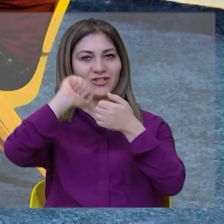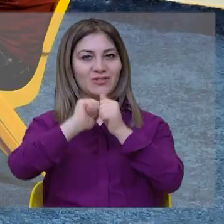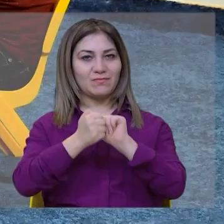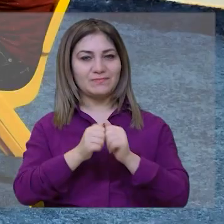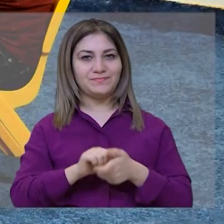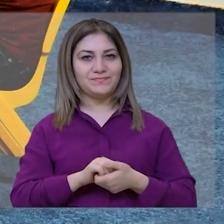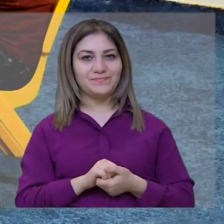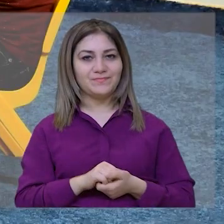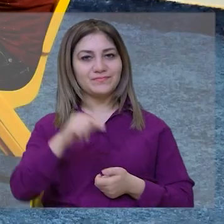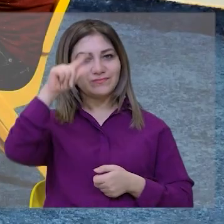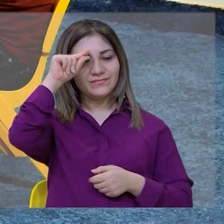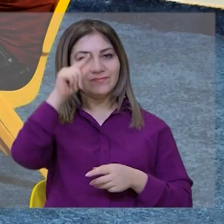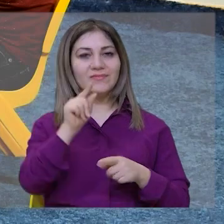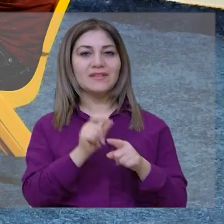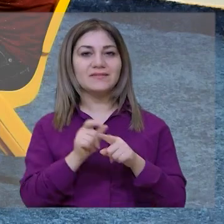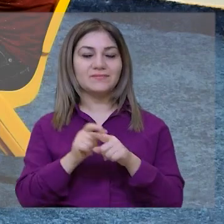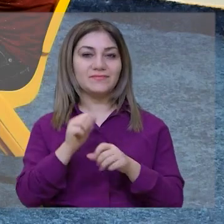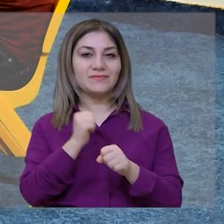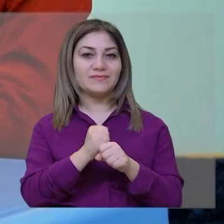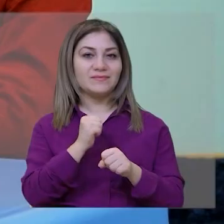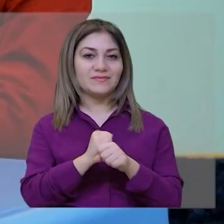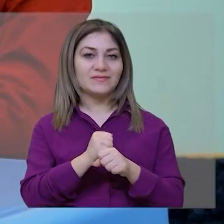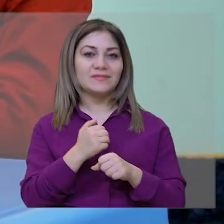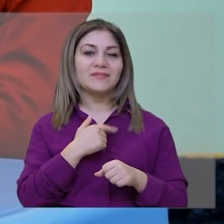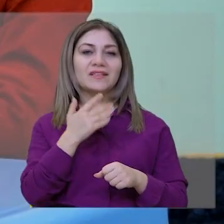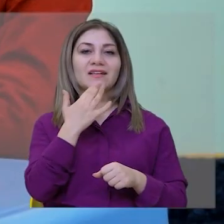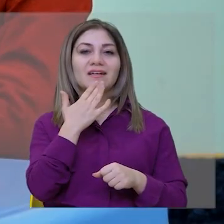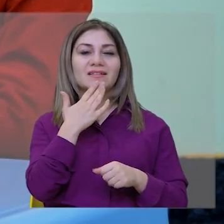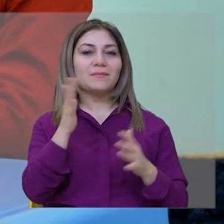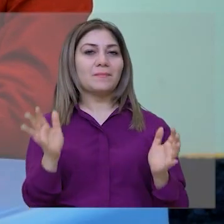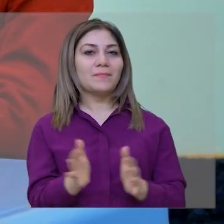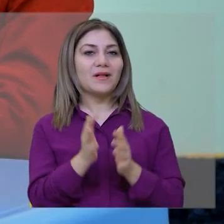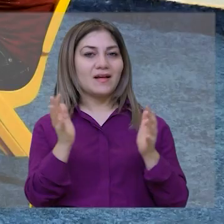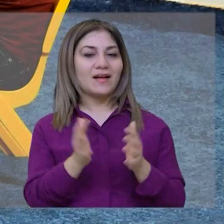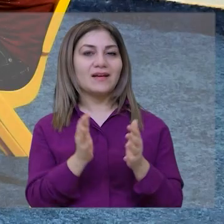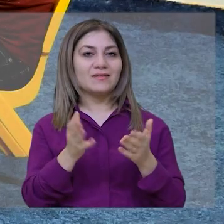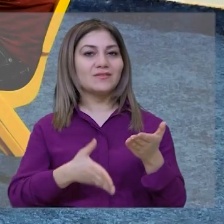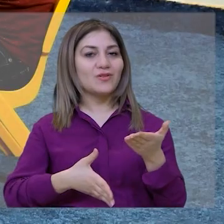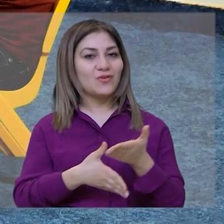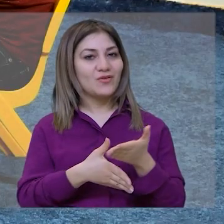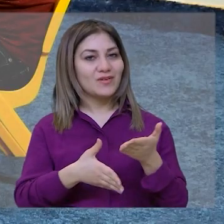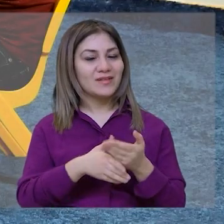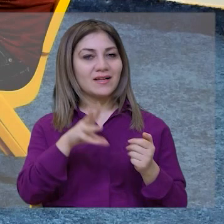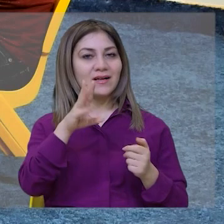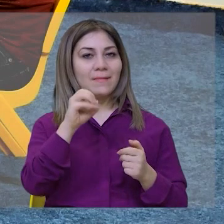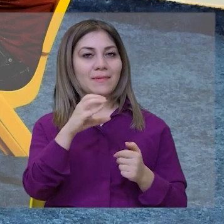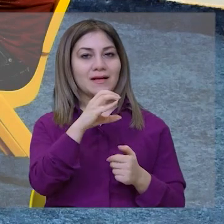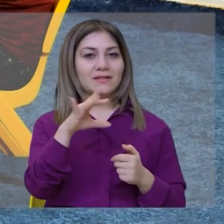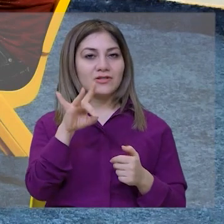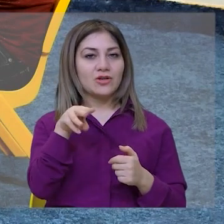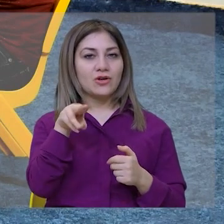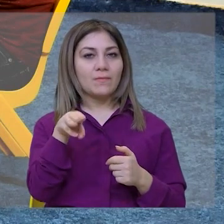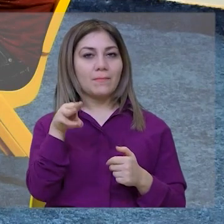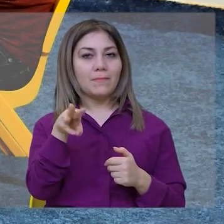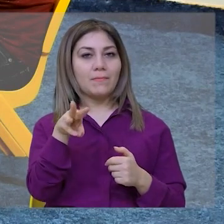կմտապահեք։ Հայրենի տառերը ստեղծել է և մեր ազգի ինքնությունը պահպանելու հնարավորություն մեզ տվել է Մեսրոպ